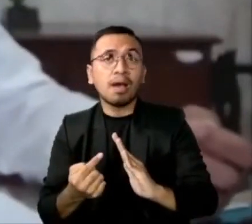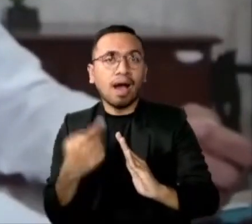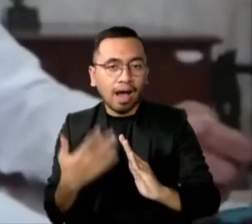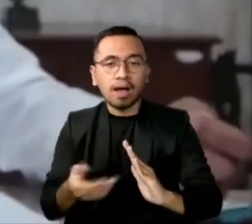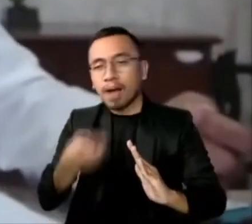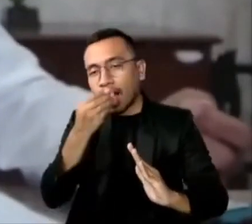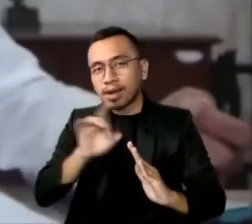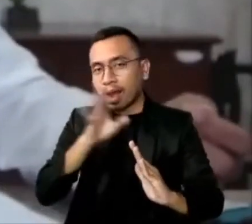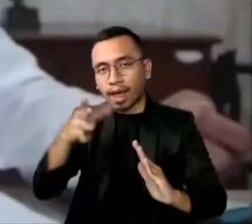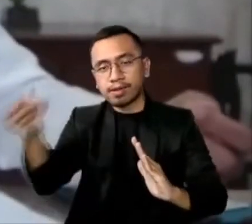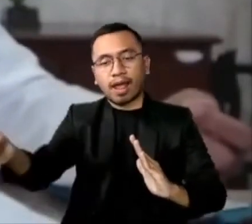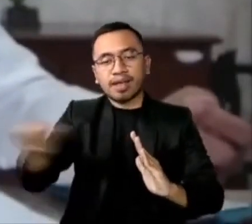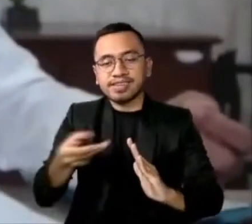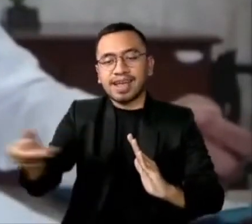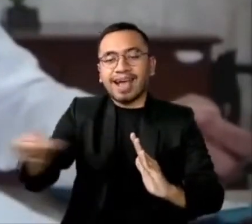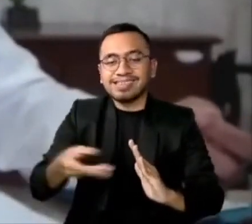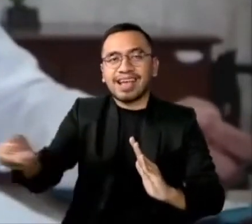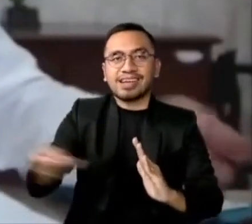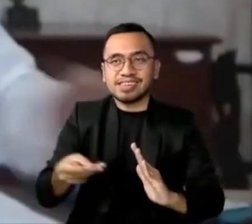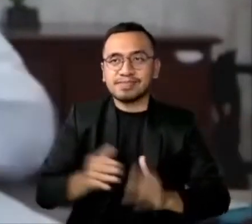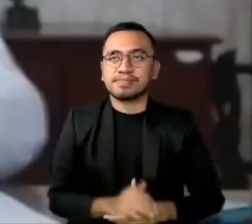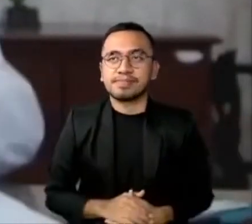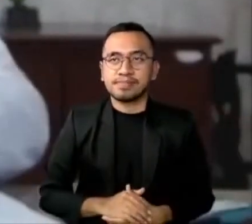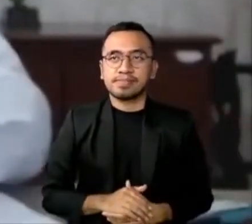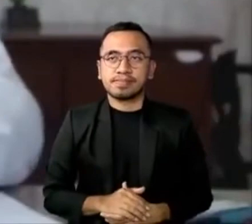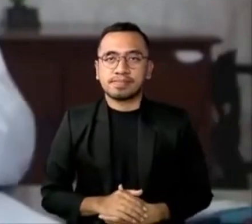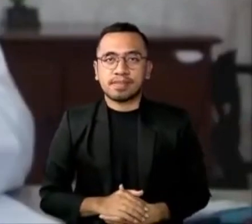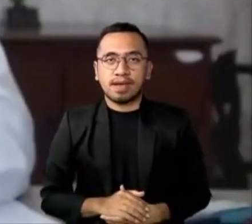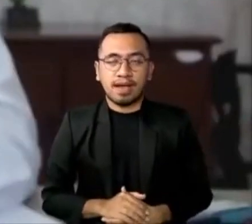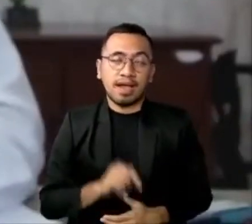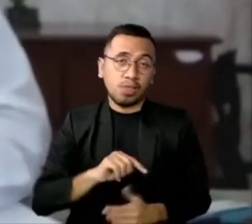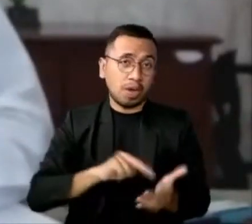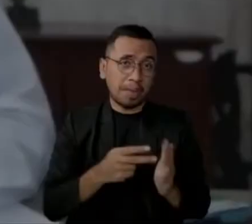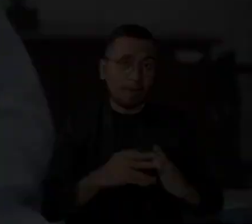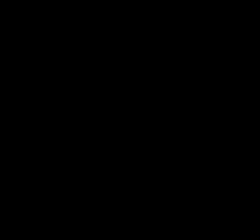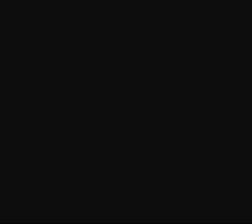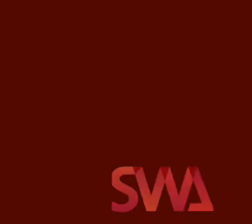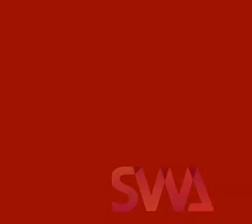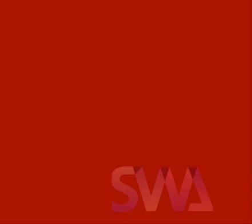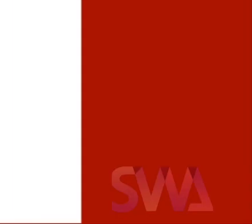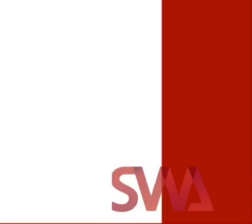kebutuhannya, tidak perlu keluar rumah untuk belanja, tetapi tetangga-tetangga sudah ikut membantu.